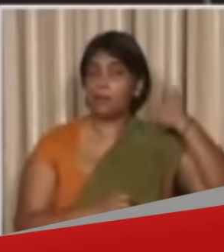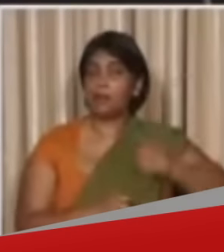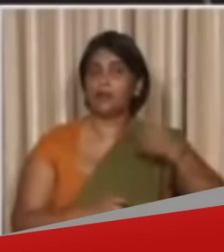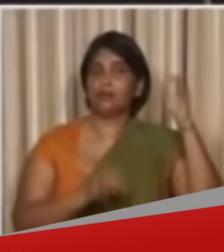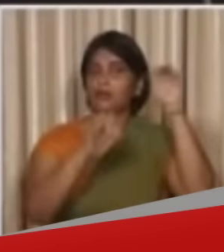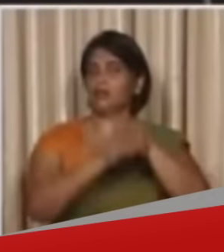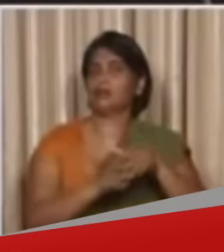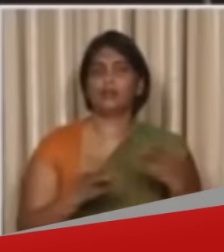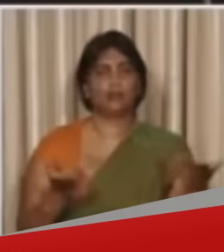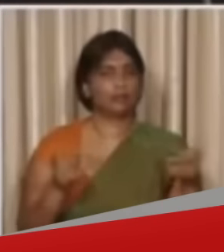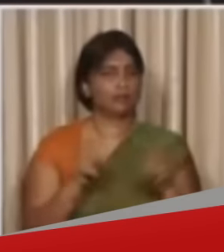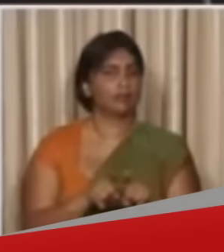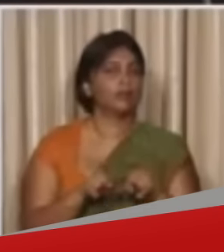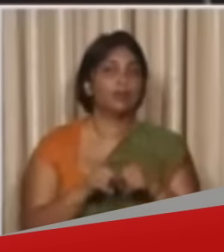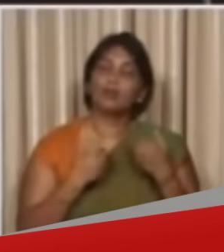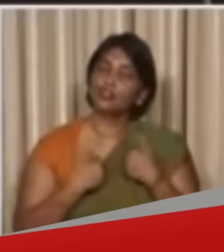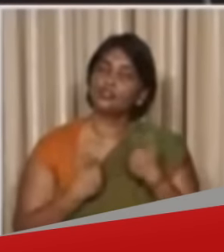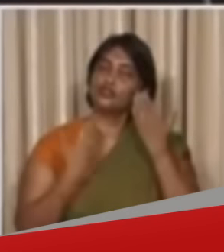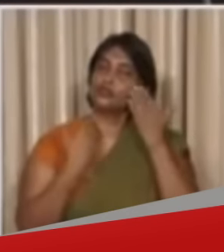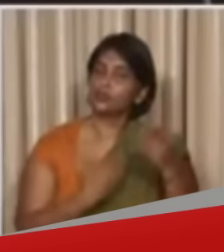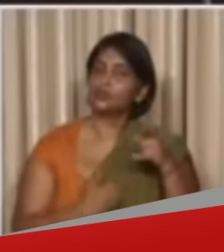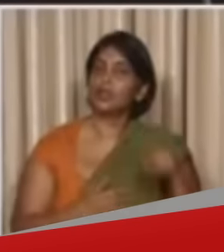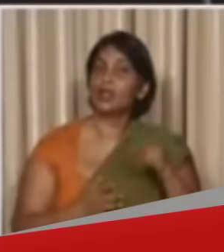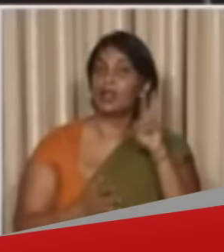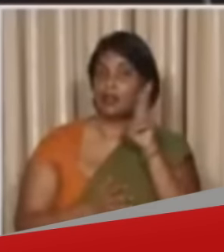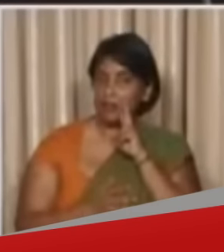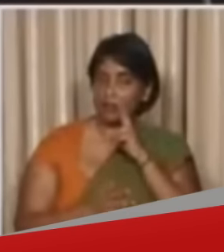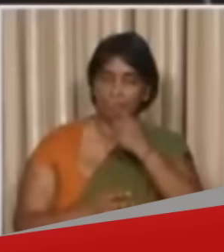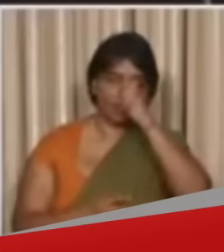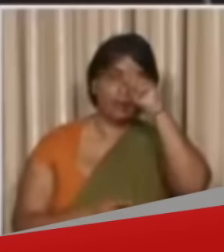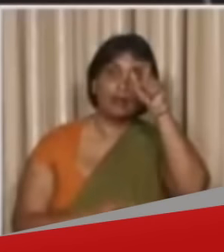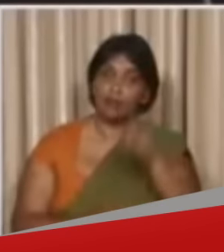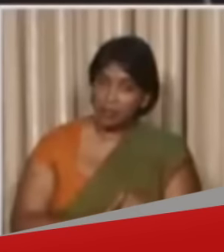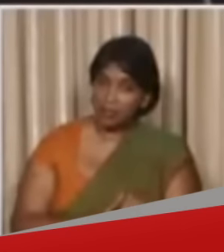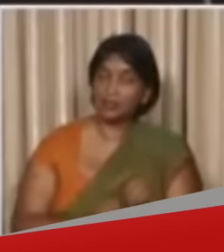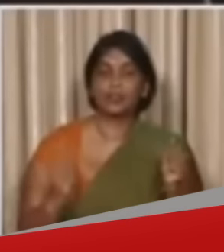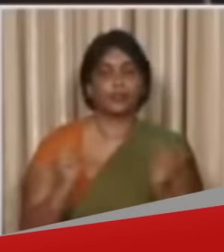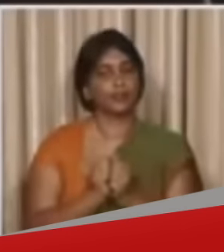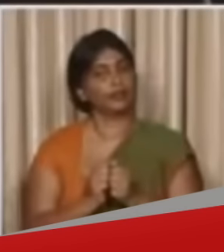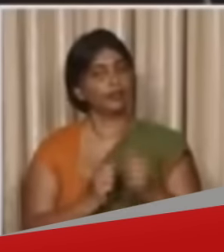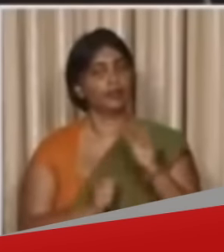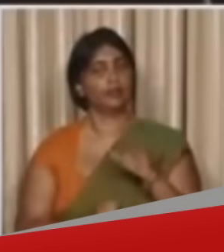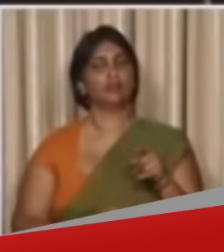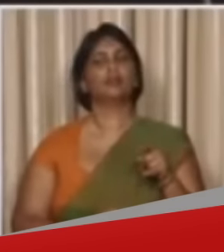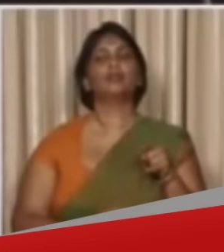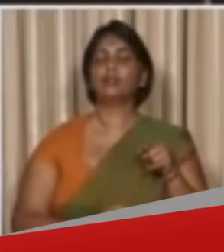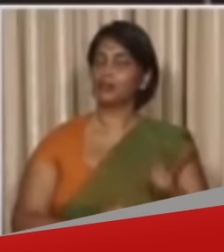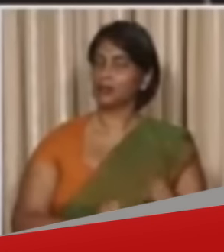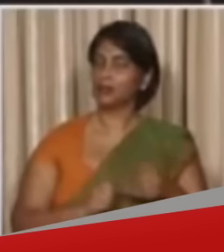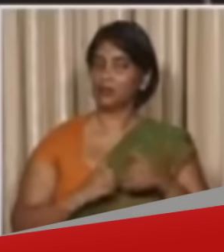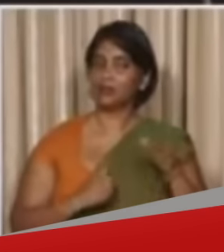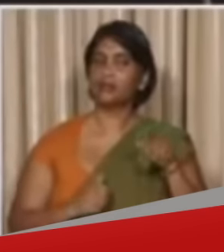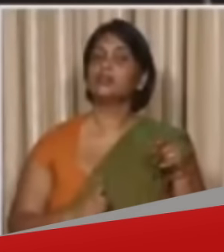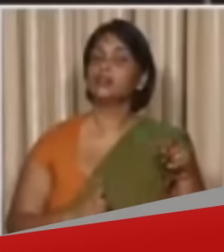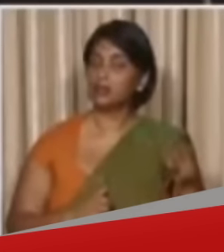दीनों एनिसा अपिट पेनवा रणिल विक्रम सिंह महात्म्या खटेतु करमिंगिन्ने अदनविट